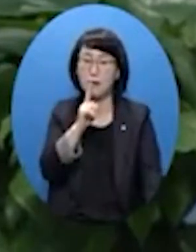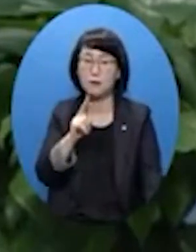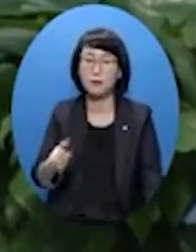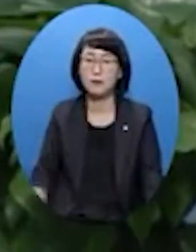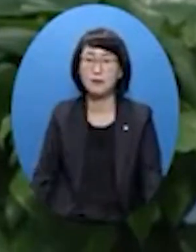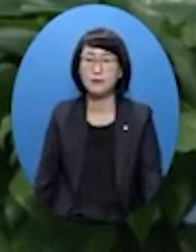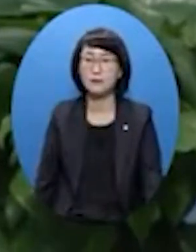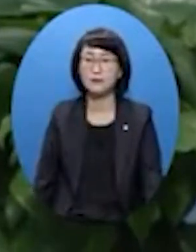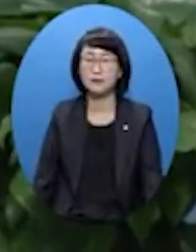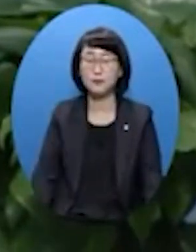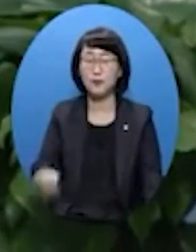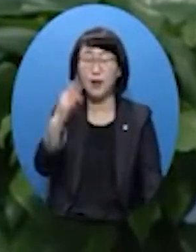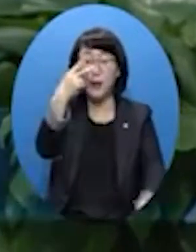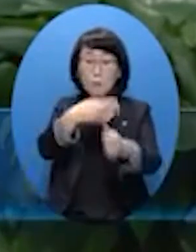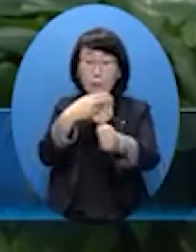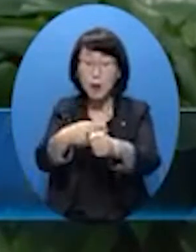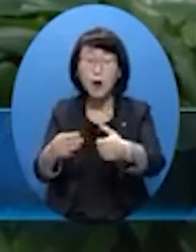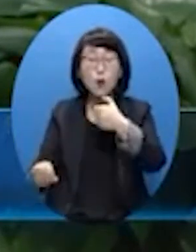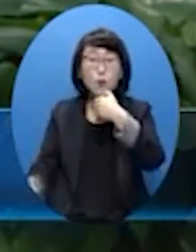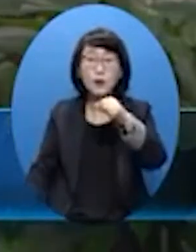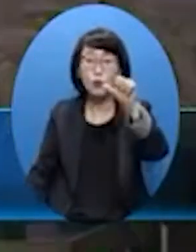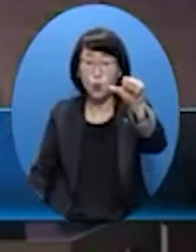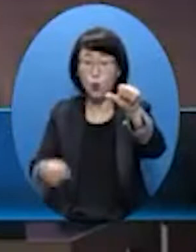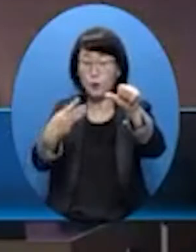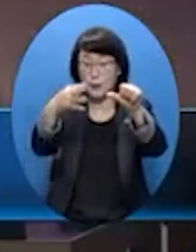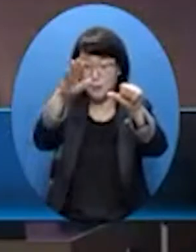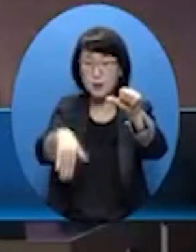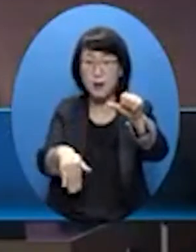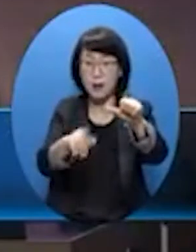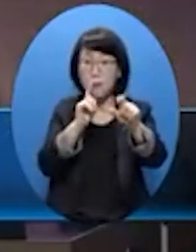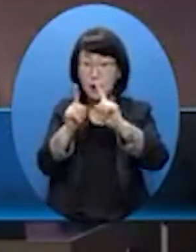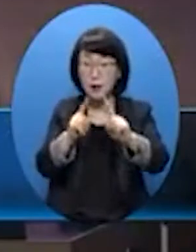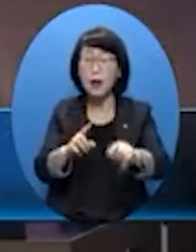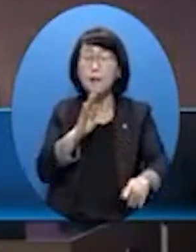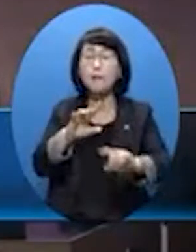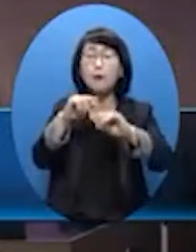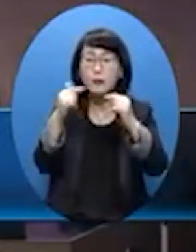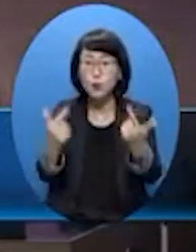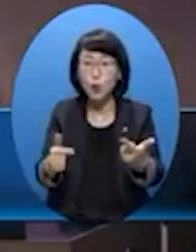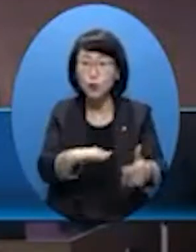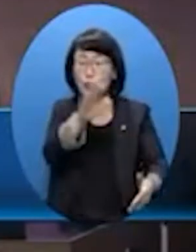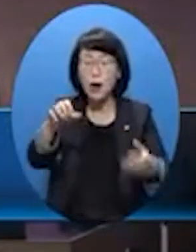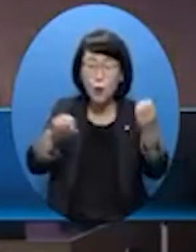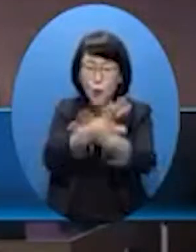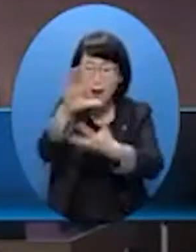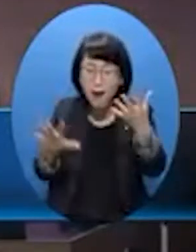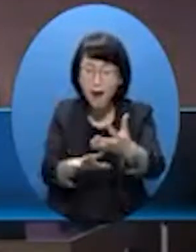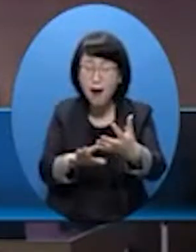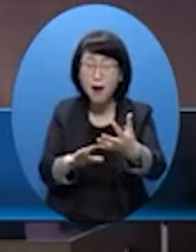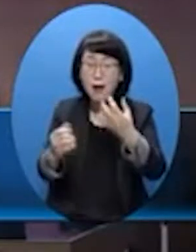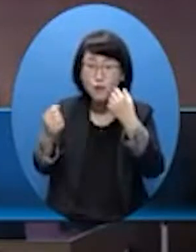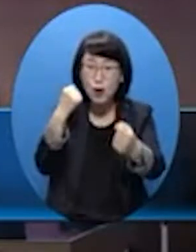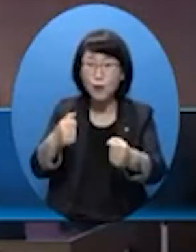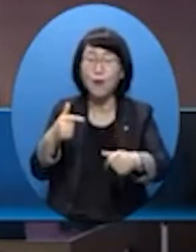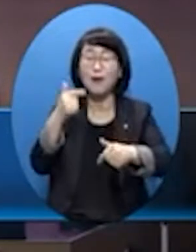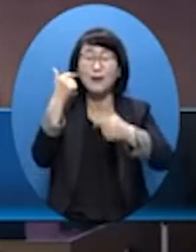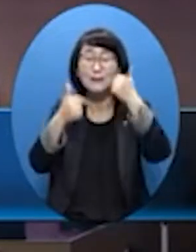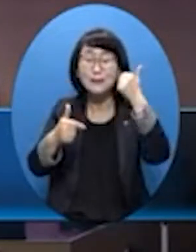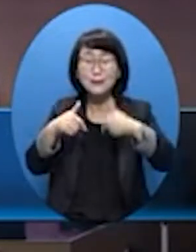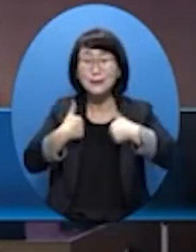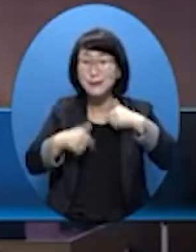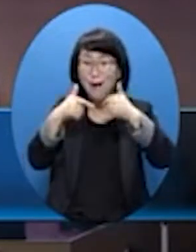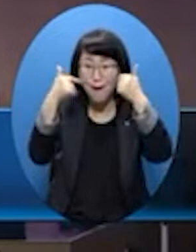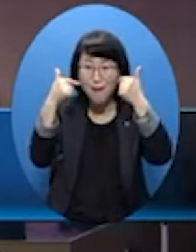것입니다 사도 바울이 로마서 5장 3유로 사절이 이어가지 고백합니다 다만 이뿐 아니라 우리가 환난 중에도 즐거워 하나니